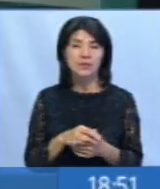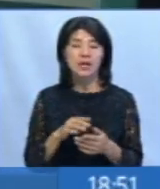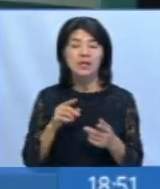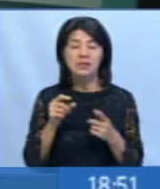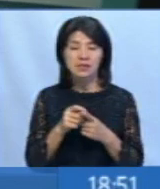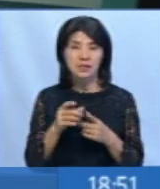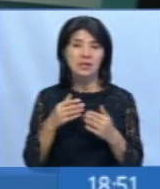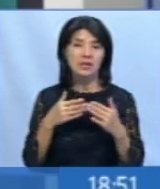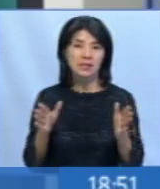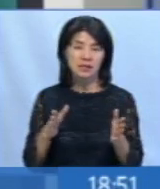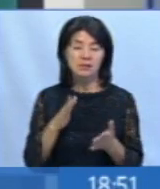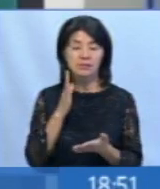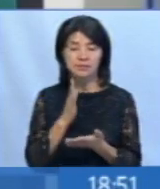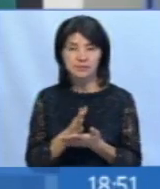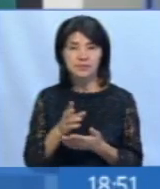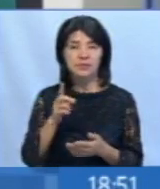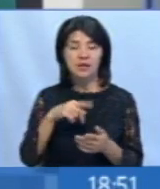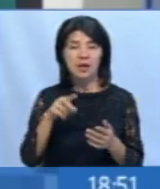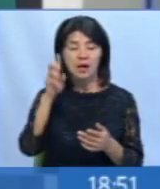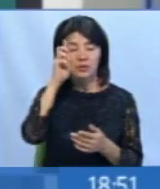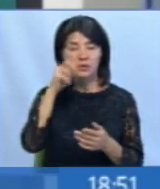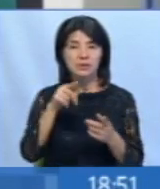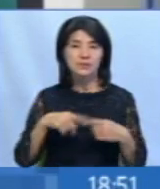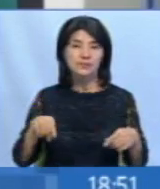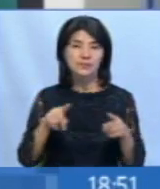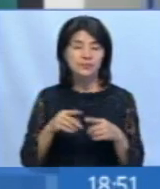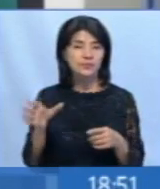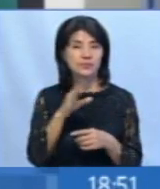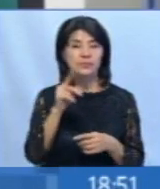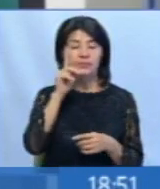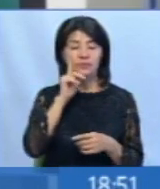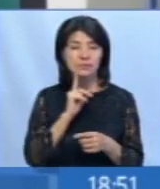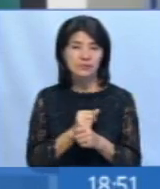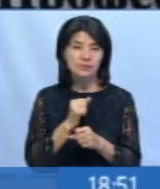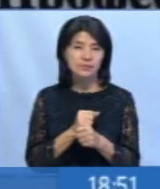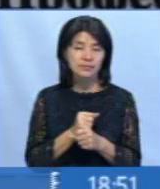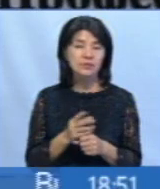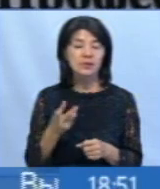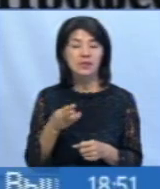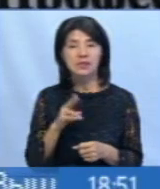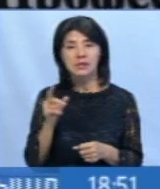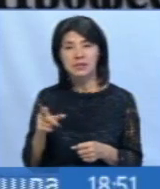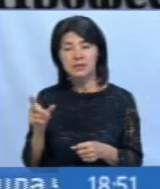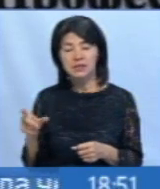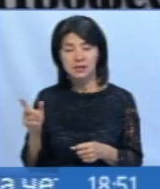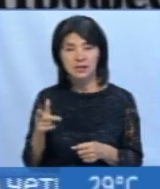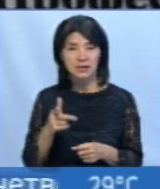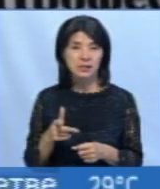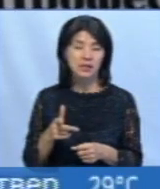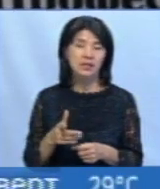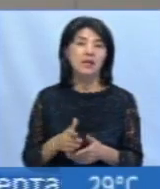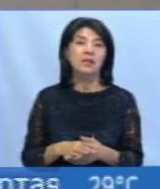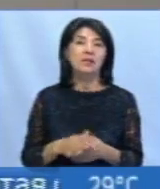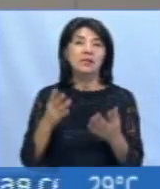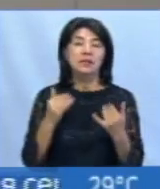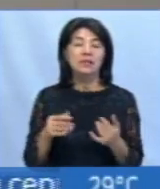открытость и доступность государственных органов, создание условий для граждан. Для эффективного формирования нулевой терпимости коррупционной деятельности в